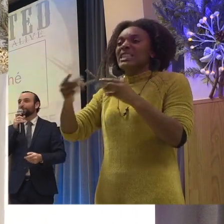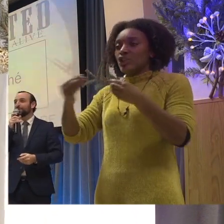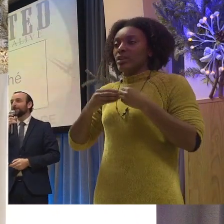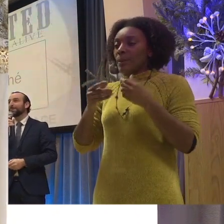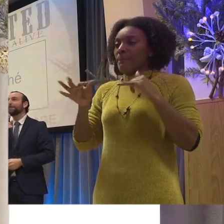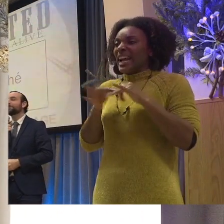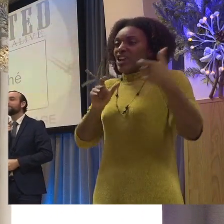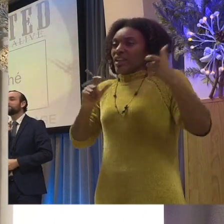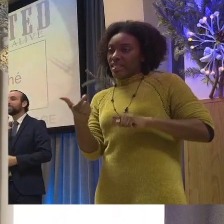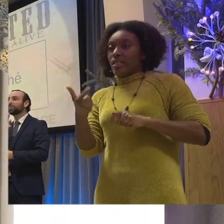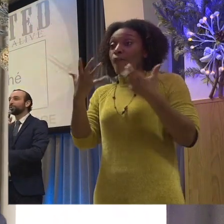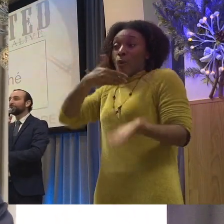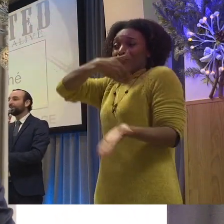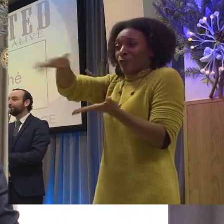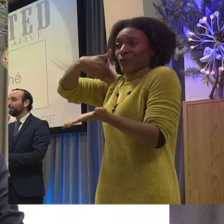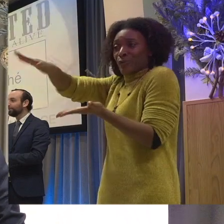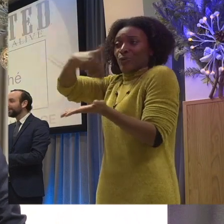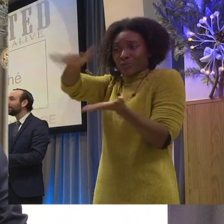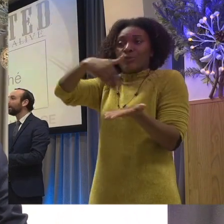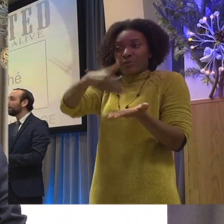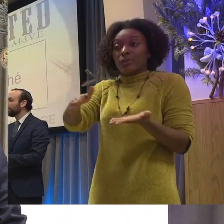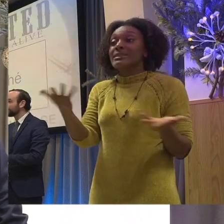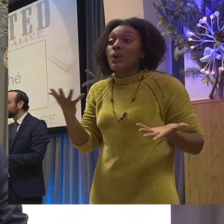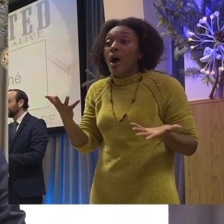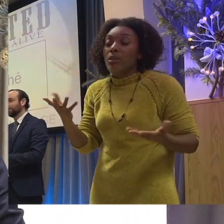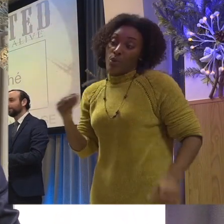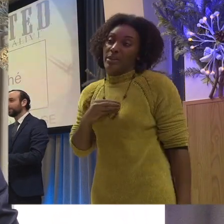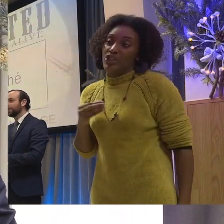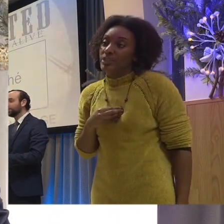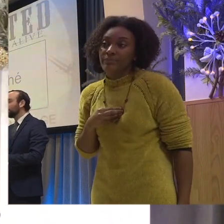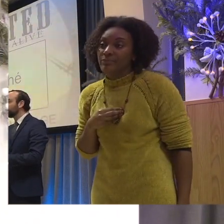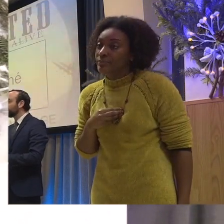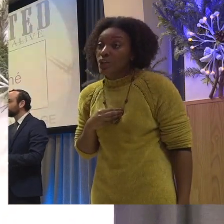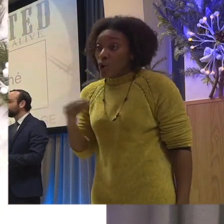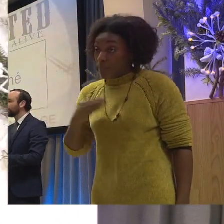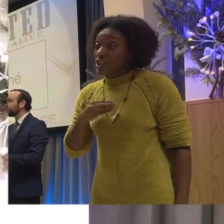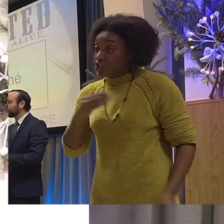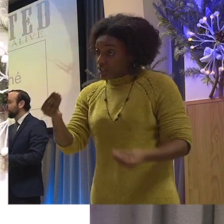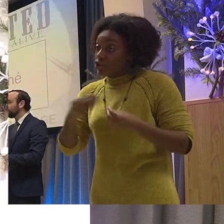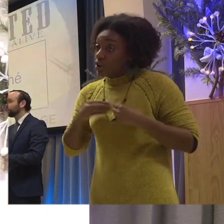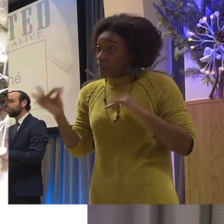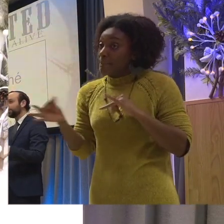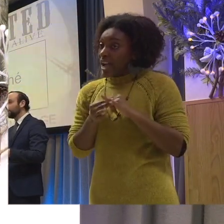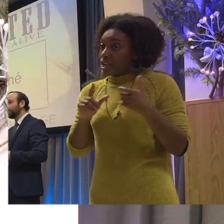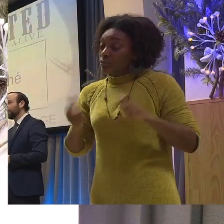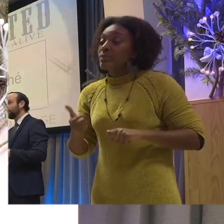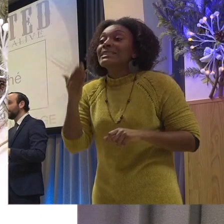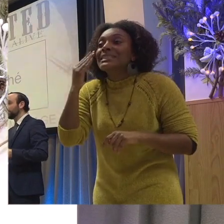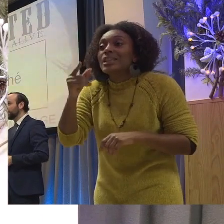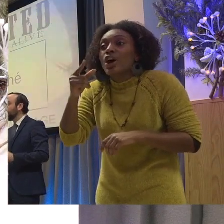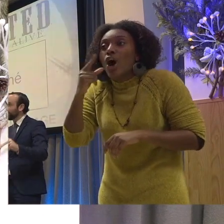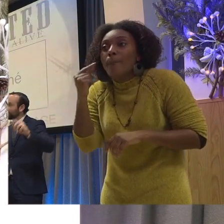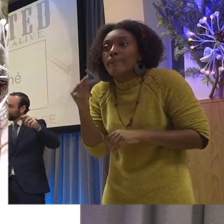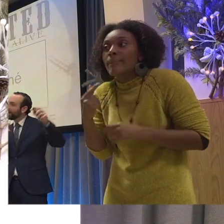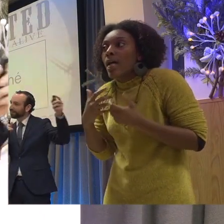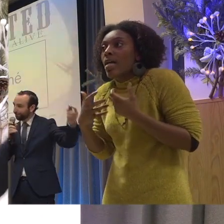Il y a le péché contre lequel vous devez lutter ensemble. Si toi, mon frère, tu te sens tenté, si tu te sens faible par rapport à un